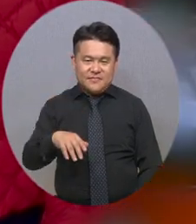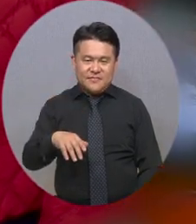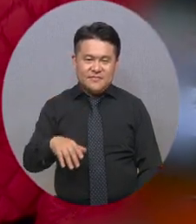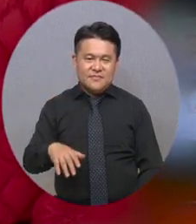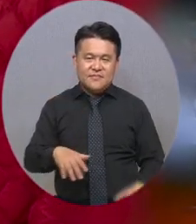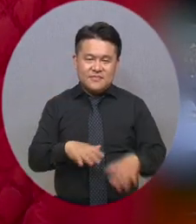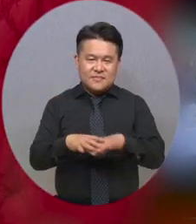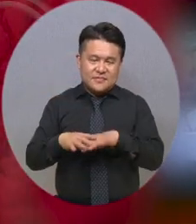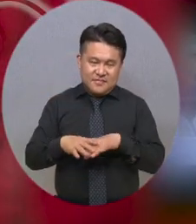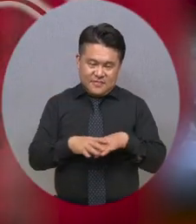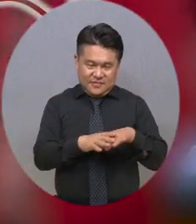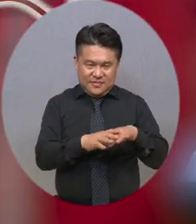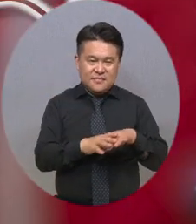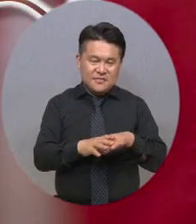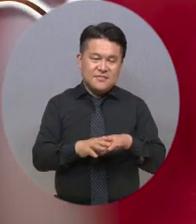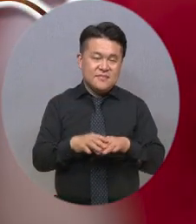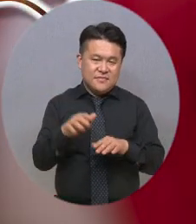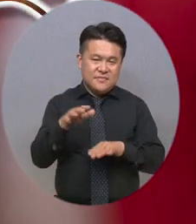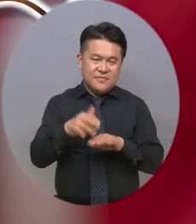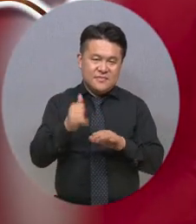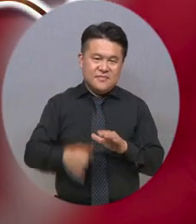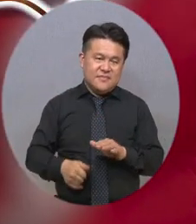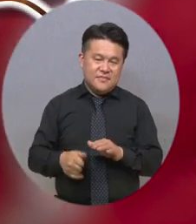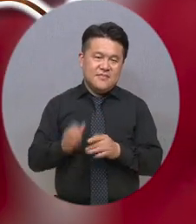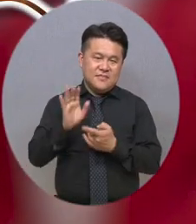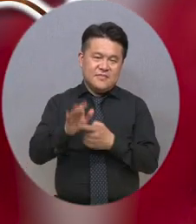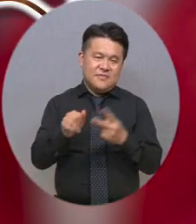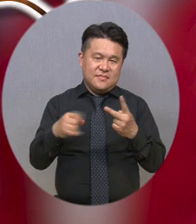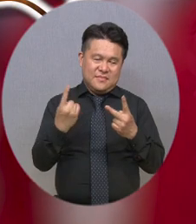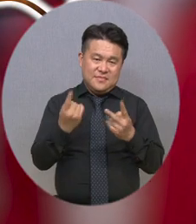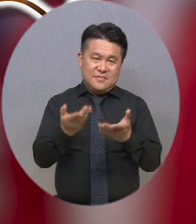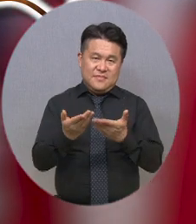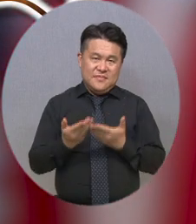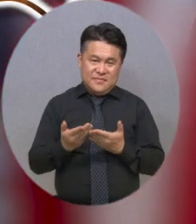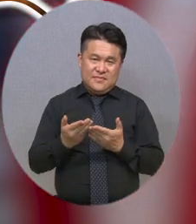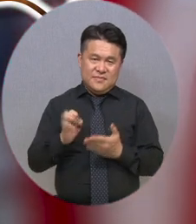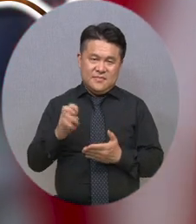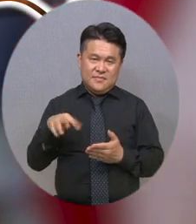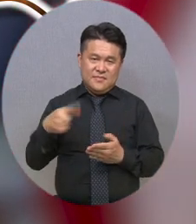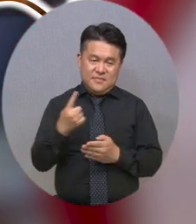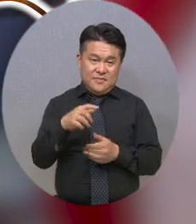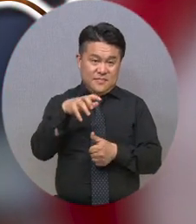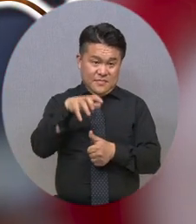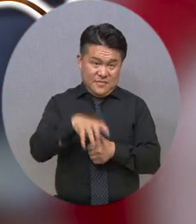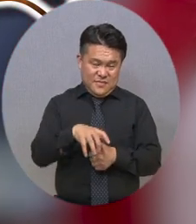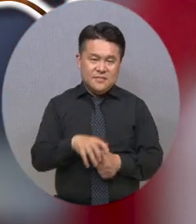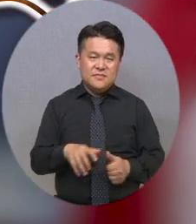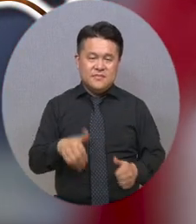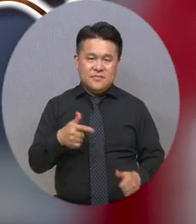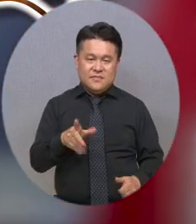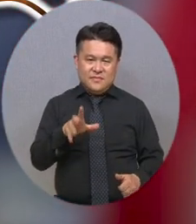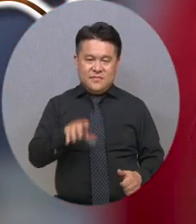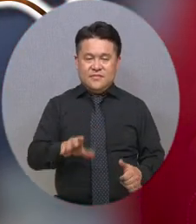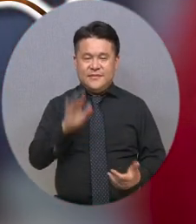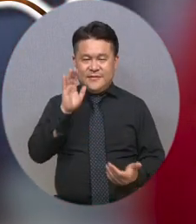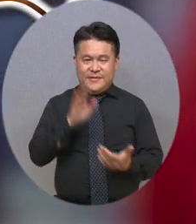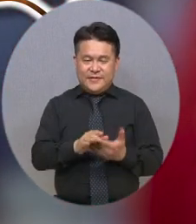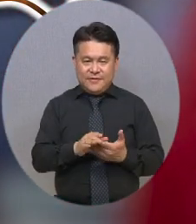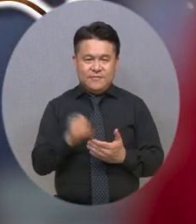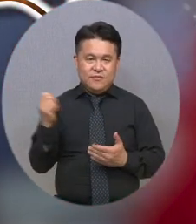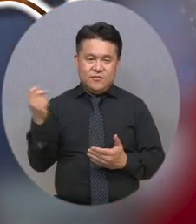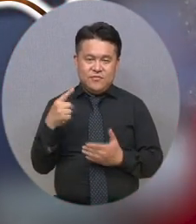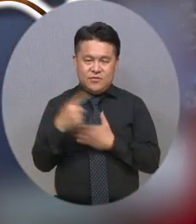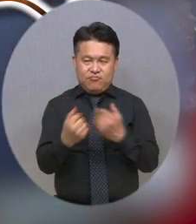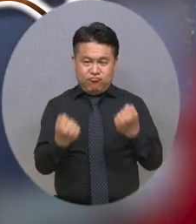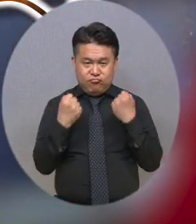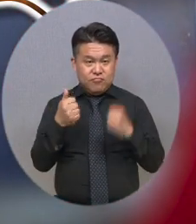지리적 임산물 표시 2호를 받은 표고버섯입니다. 장흥에서 최고의 맛과 효능을